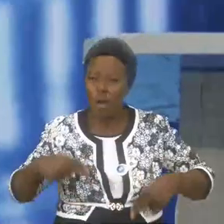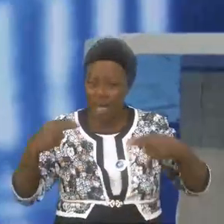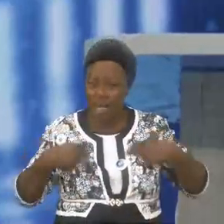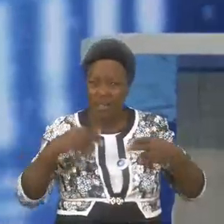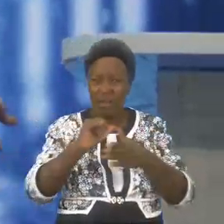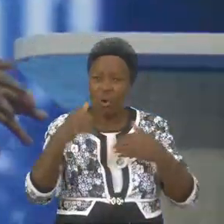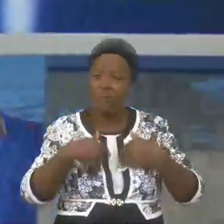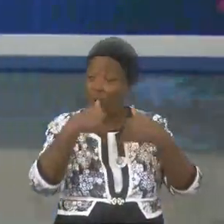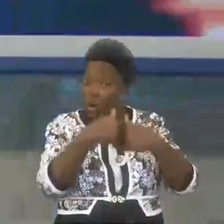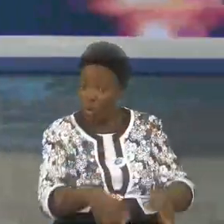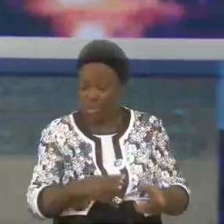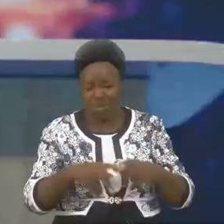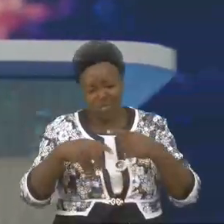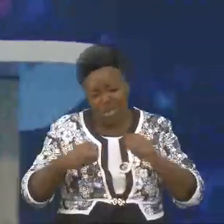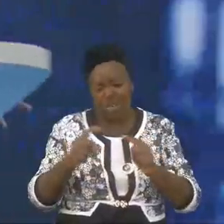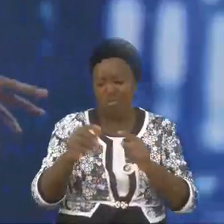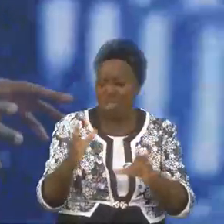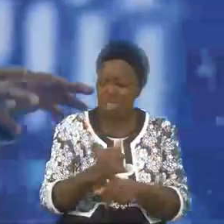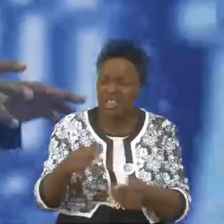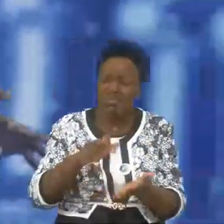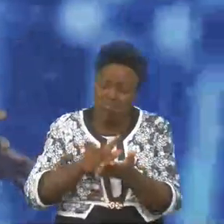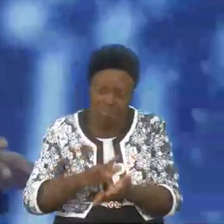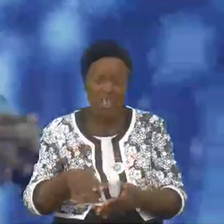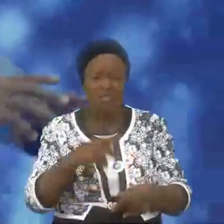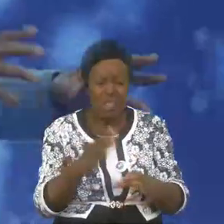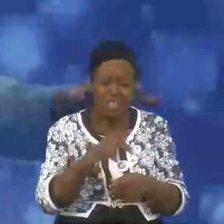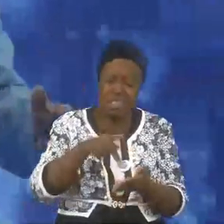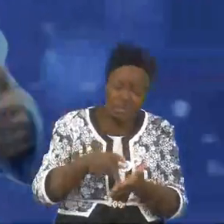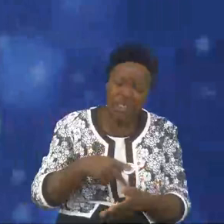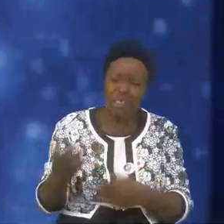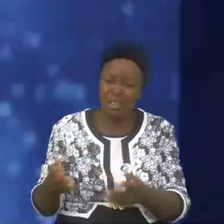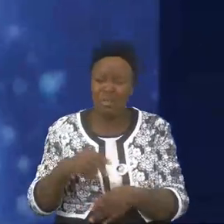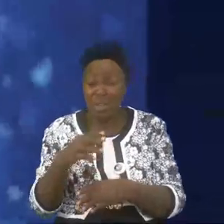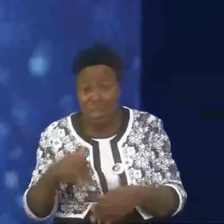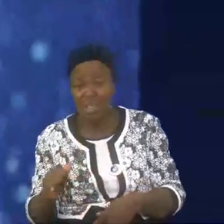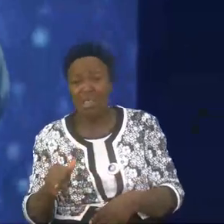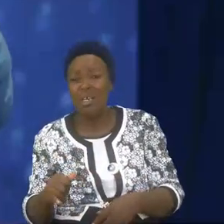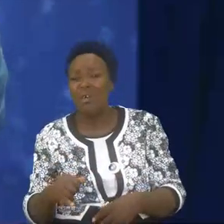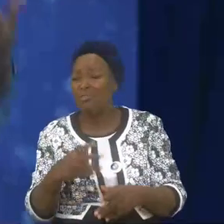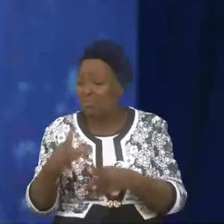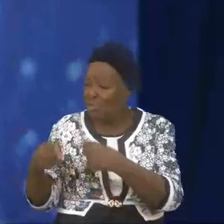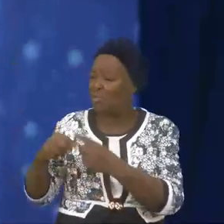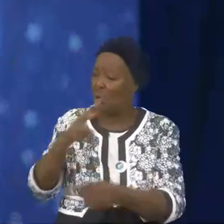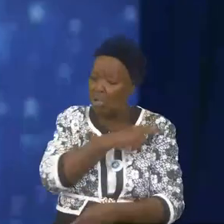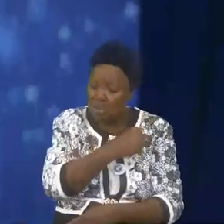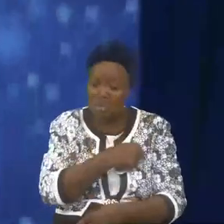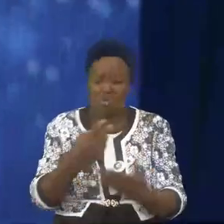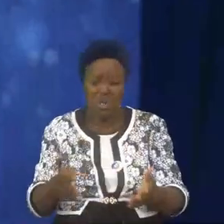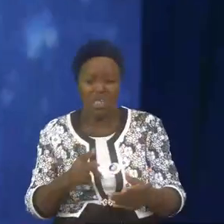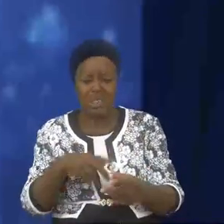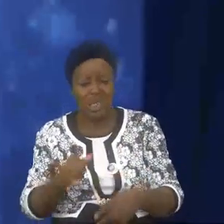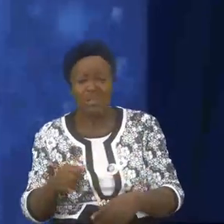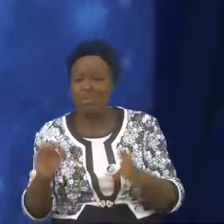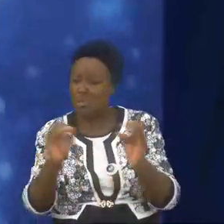santé que tu as perdue, et tu as essayé de comprendre ce tel médicament, tel produit, tel médicament. Tu as pris les médicaments, les